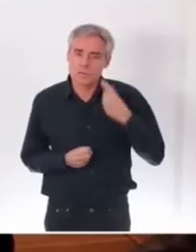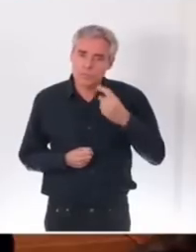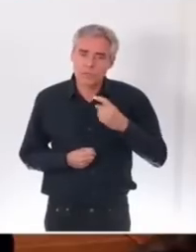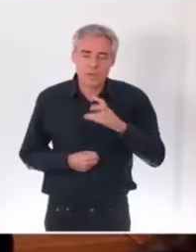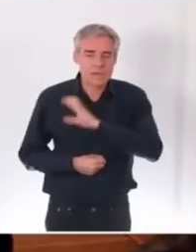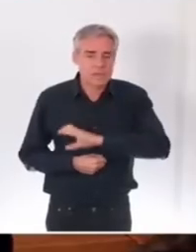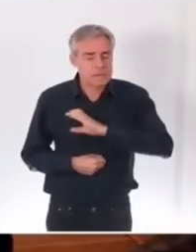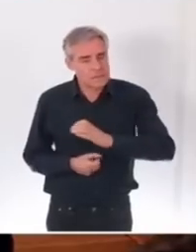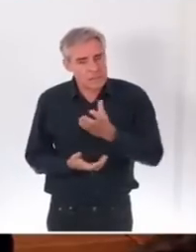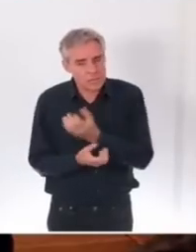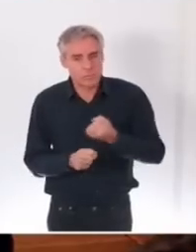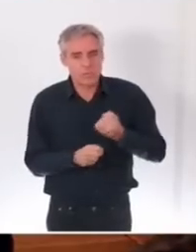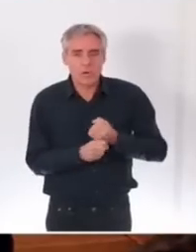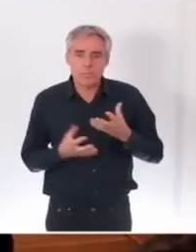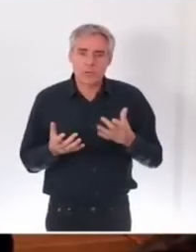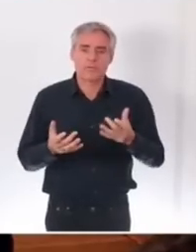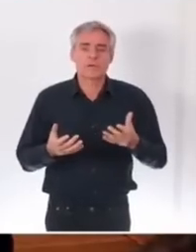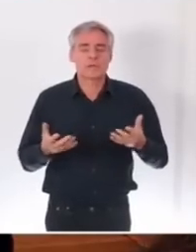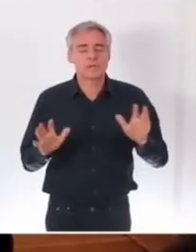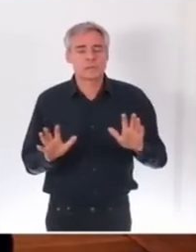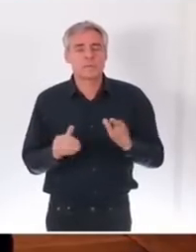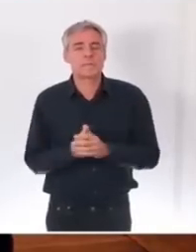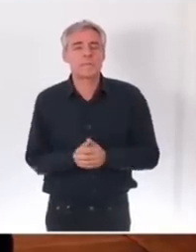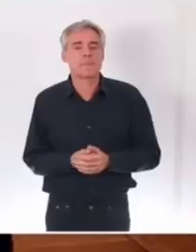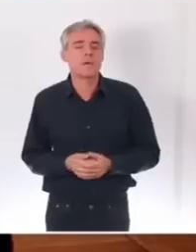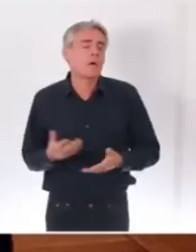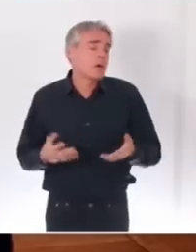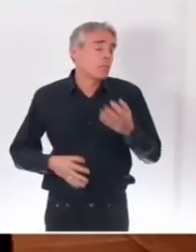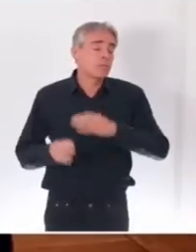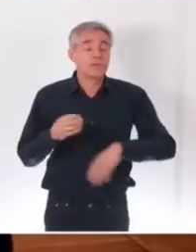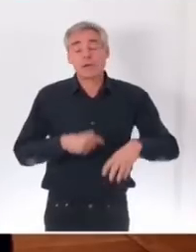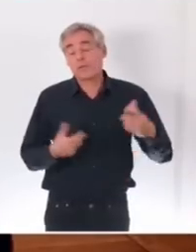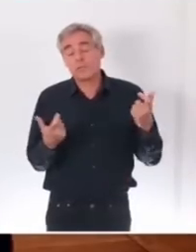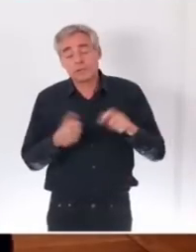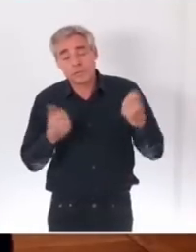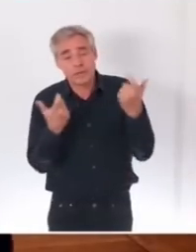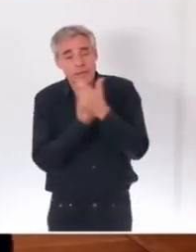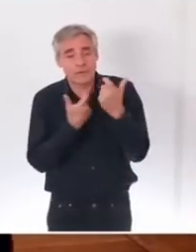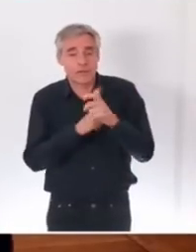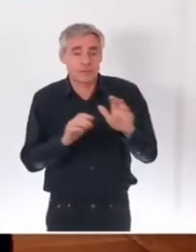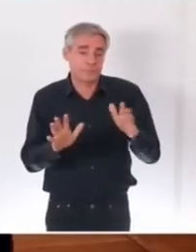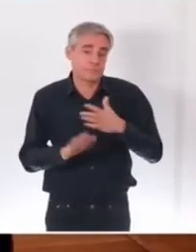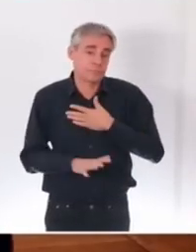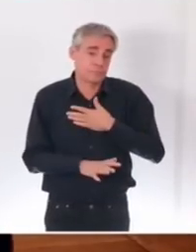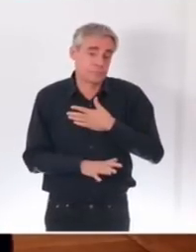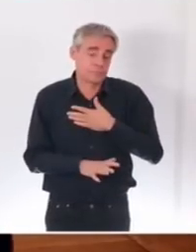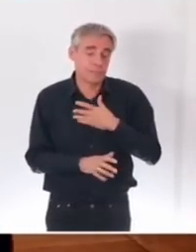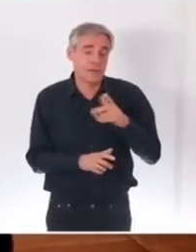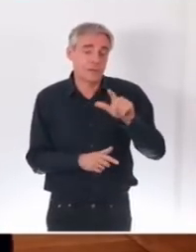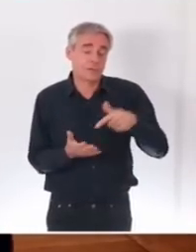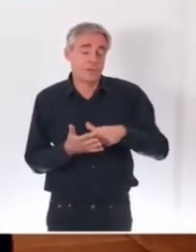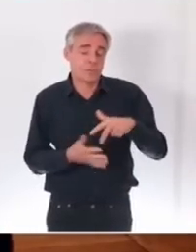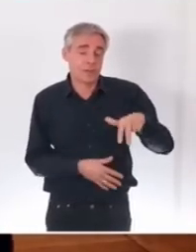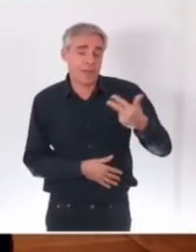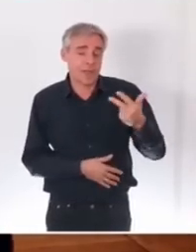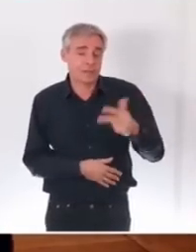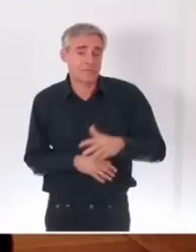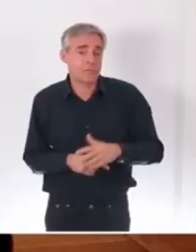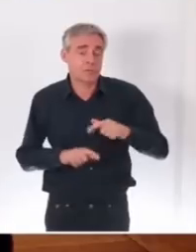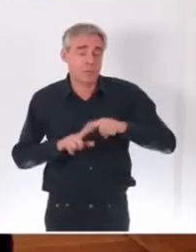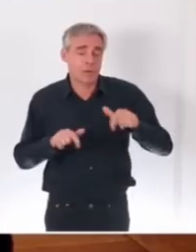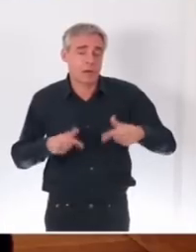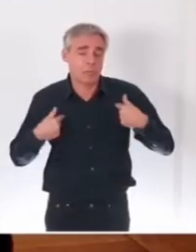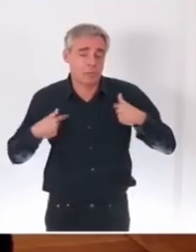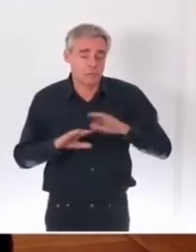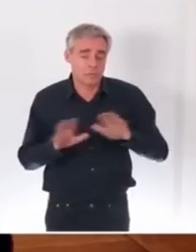d'avoir initié ça. Il est courageux. Mais non, mais vous pouvez vous marrer. Je vous ai moi entendu en 2013, enfin moi je n'étais pas encore là en